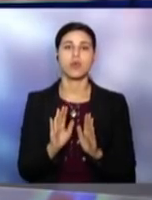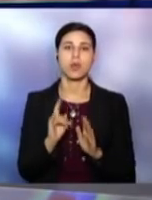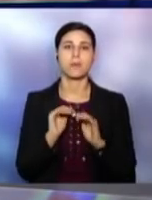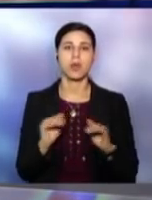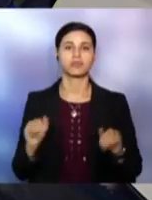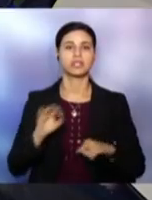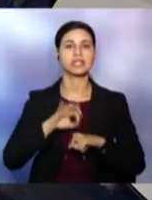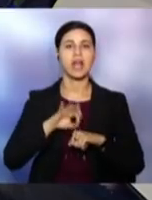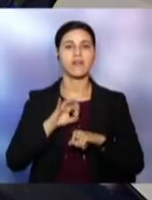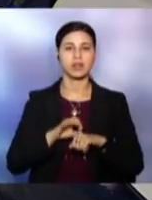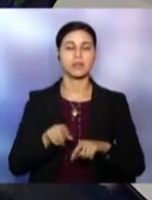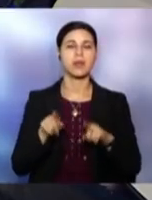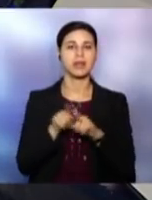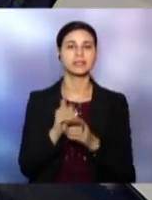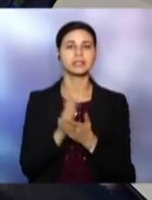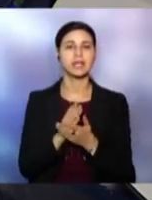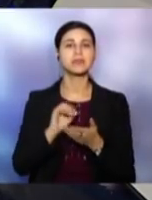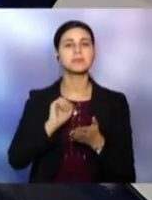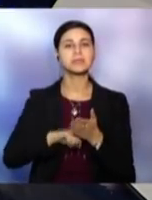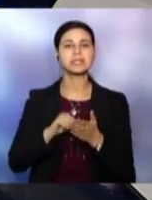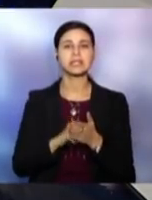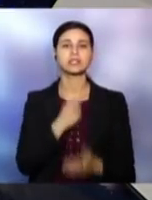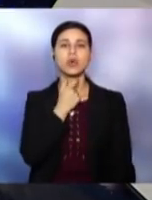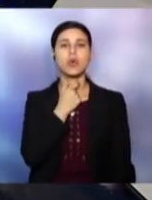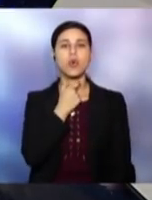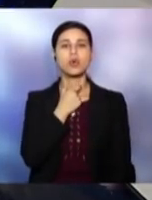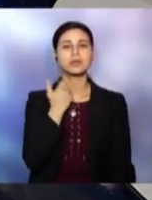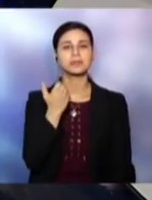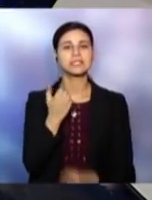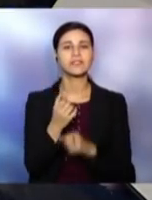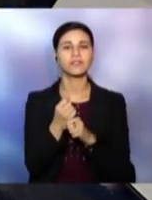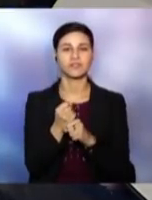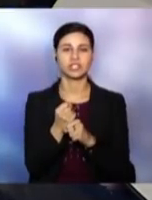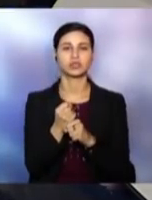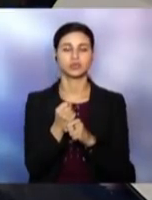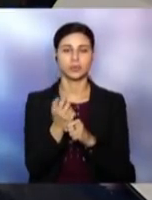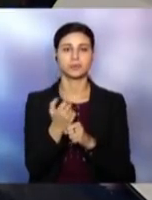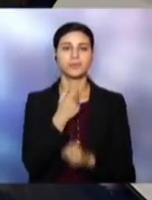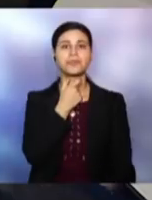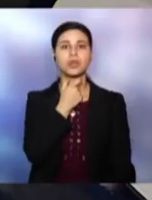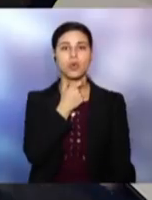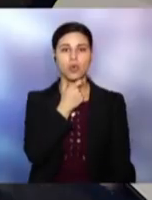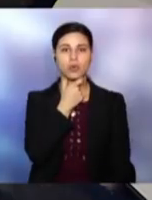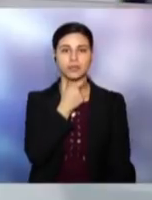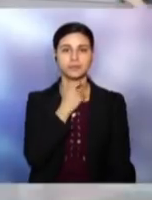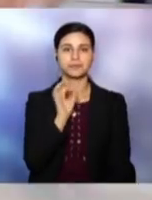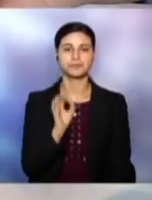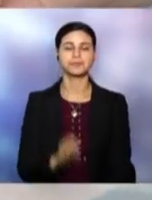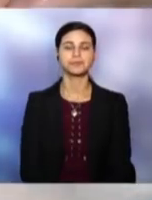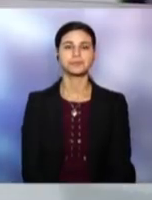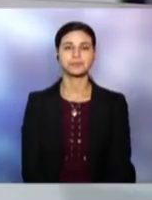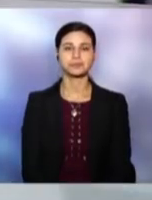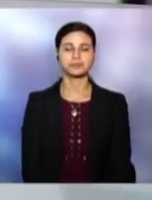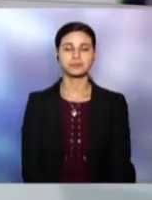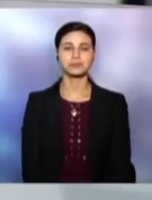ბავშვთა დაავადება, ესეც განპირობებული ხორხის თავისებურებით, მისი სივიწროვით. ეს არის ხორხი. აი აქ ხო. იმიტომ